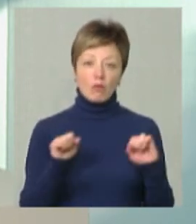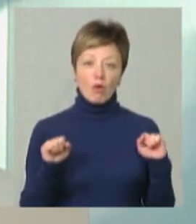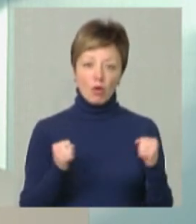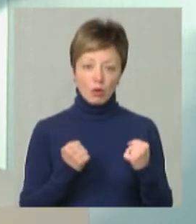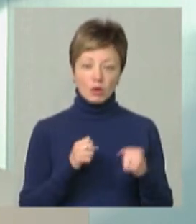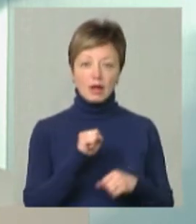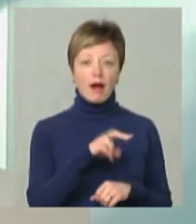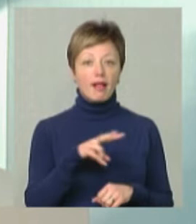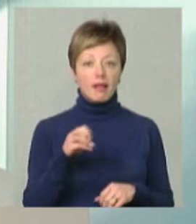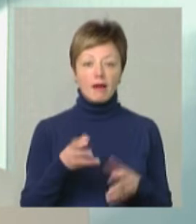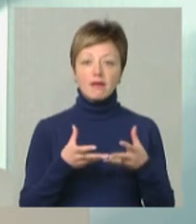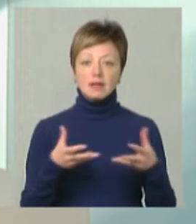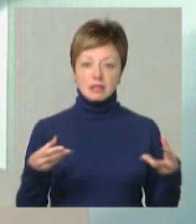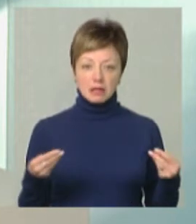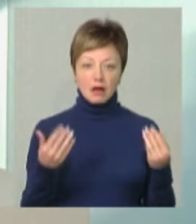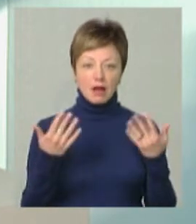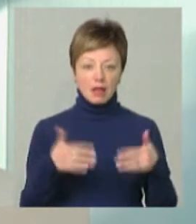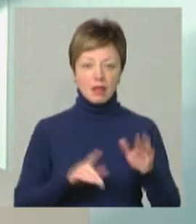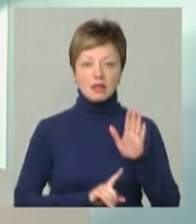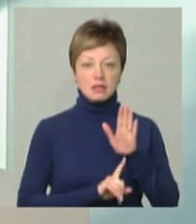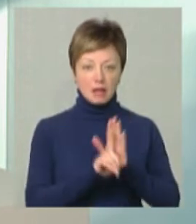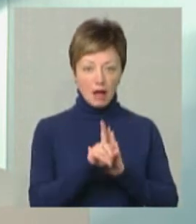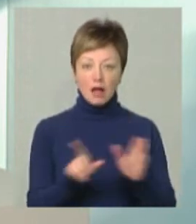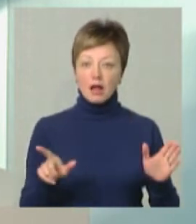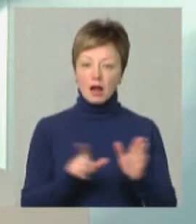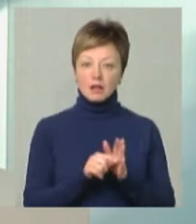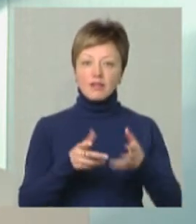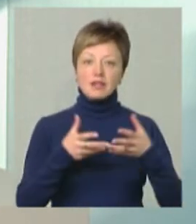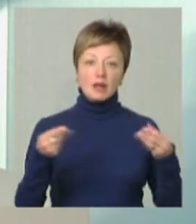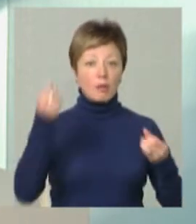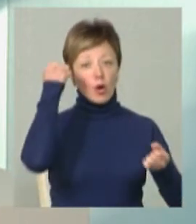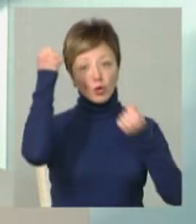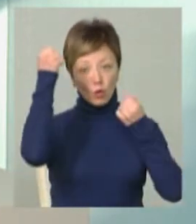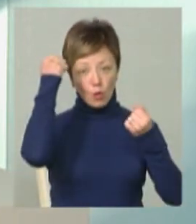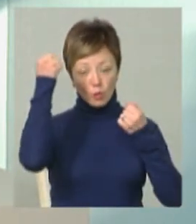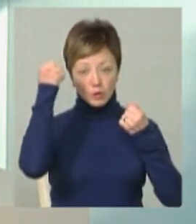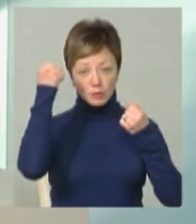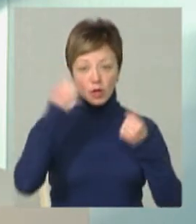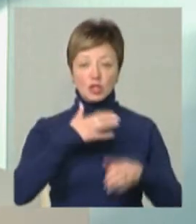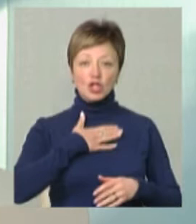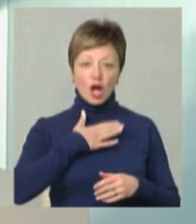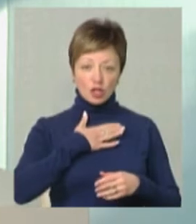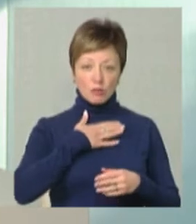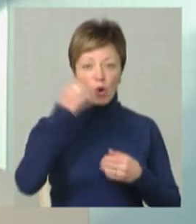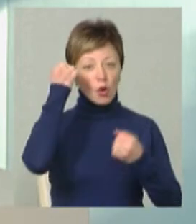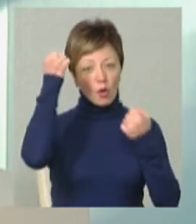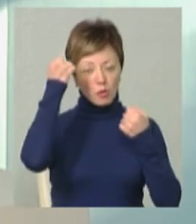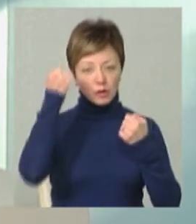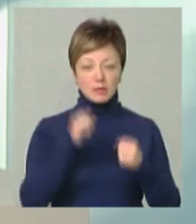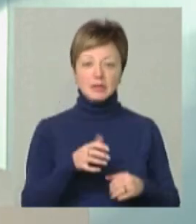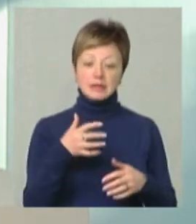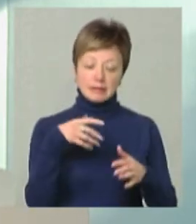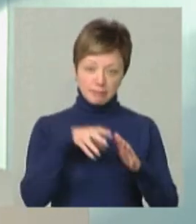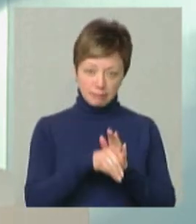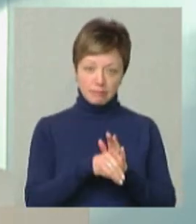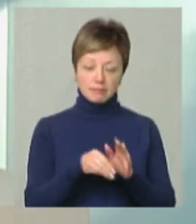але весна настала. Разом з її весняними клопотами, вірніше, з нашими клопотами, серед